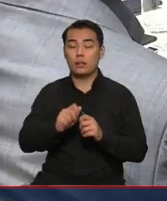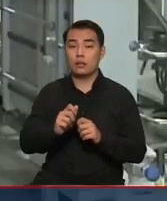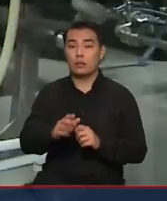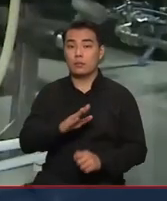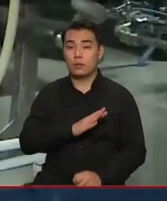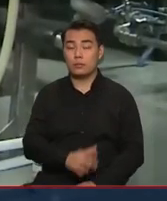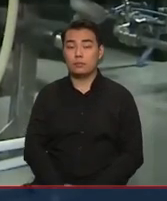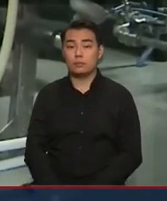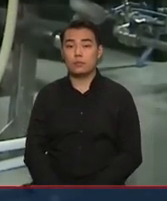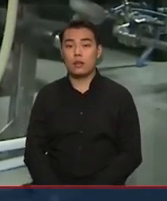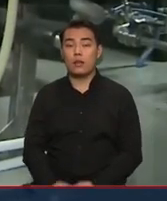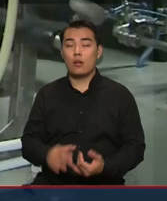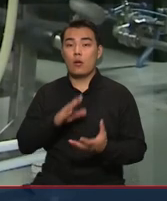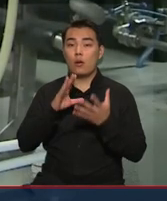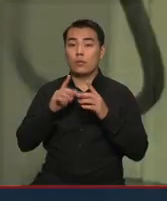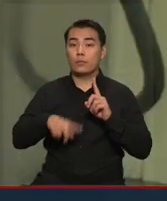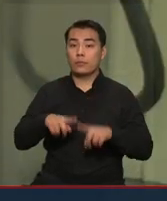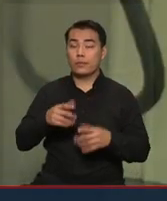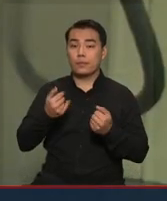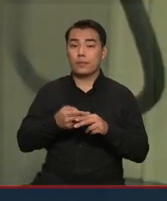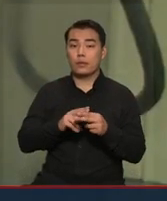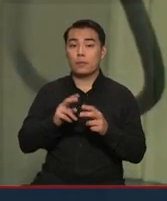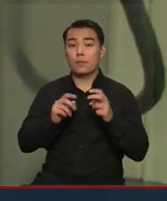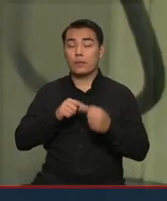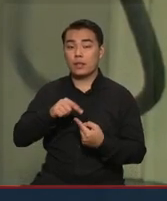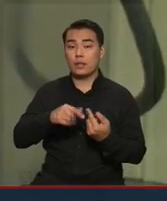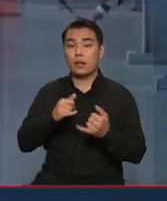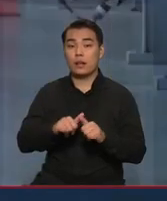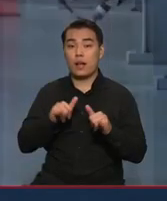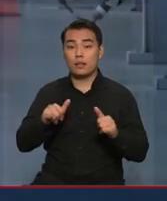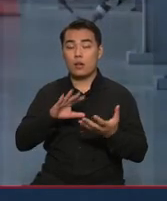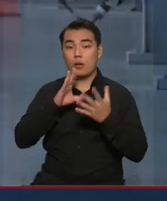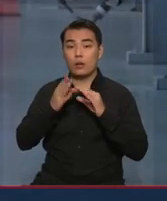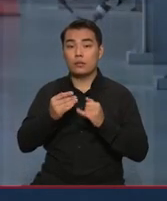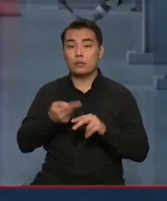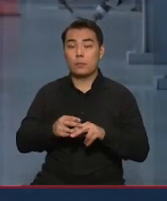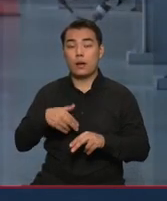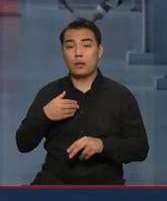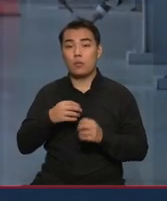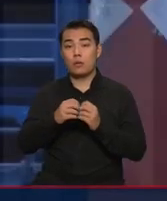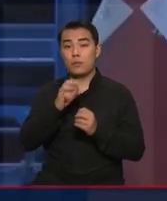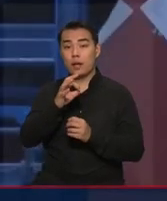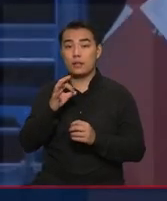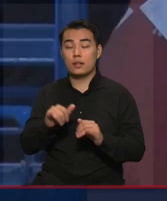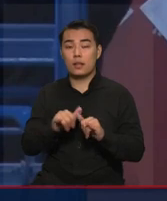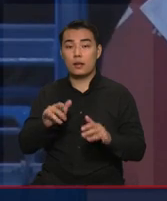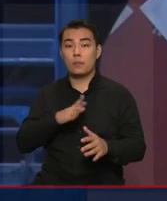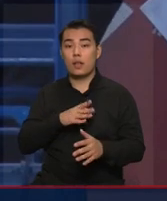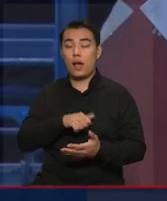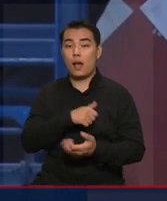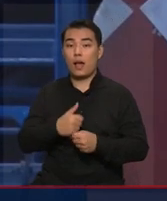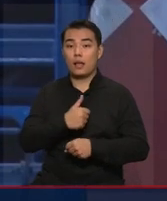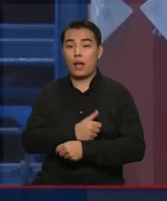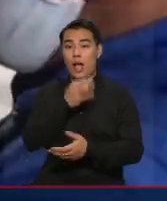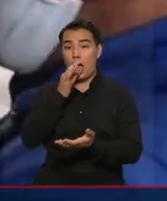тартылған. Отандық кәсіпкерлікті дамытуда айрықша назарда. Нәтижесінде бизнестің белсенділігі 10% артқан, әкімшілік жауапкершілікке